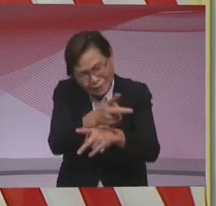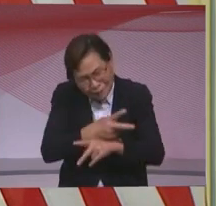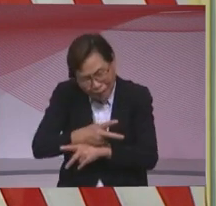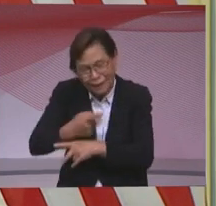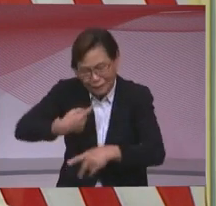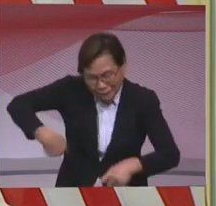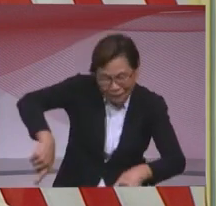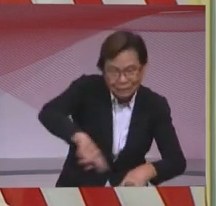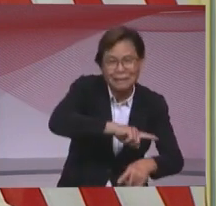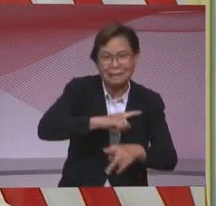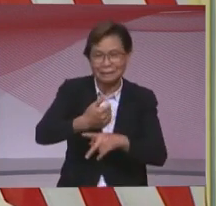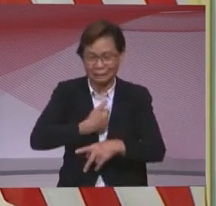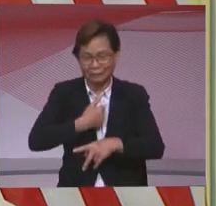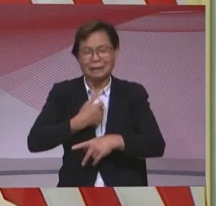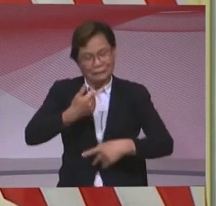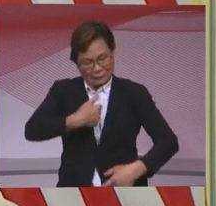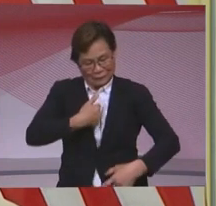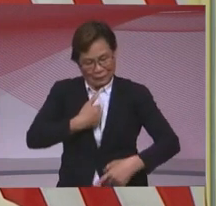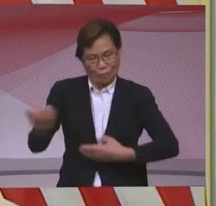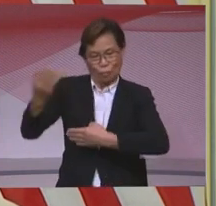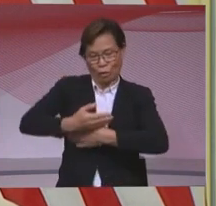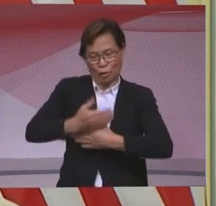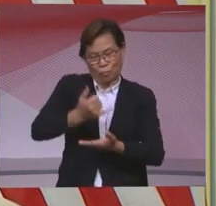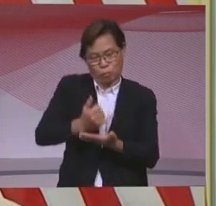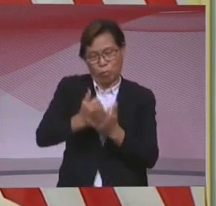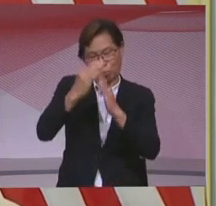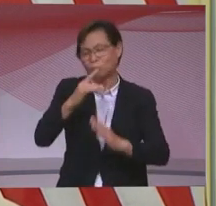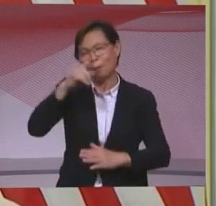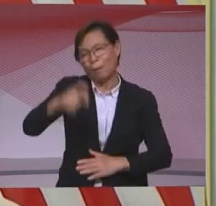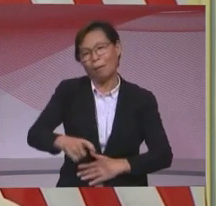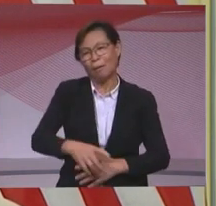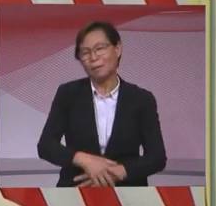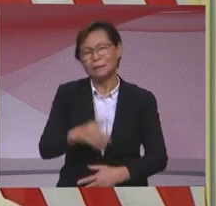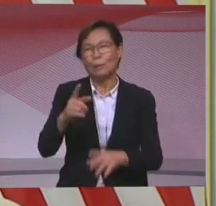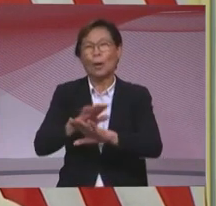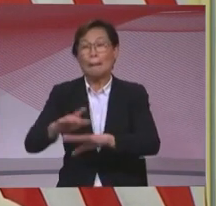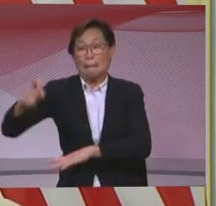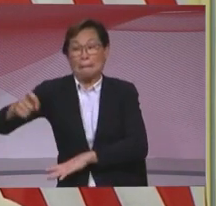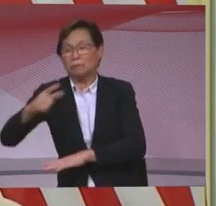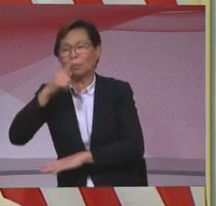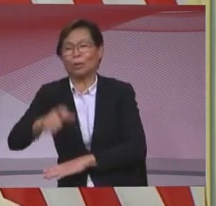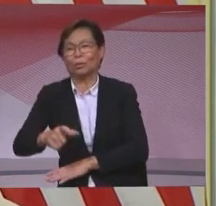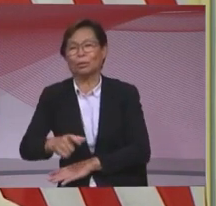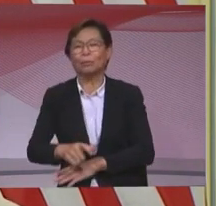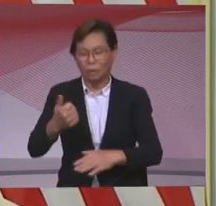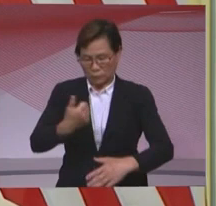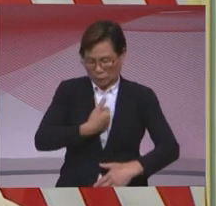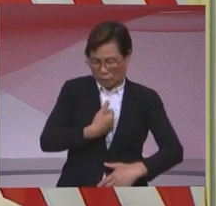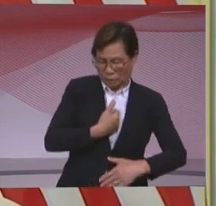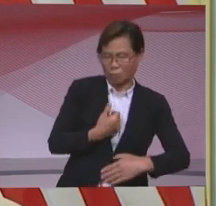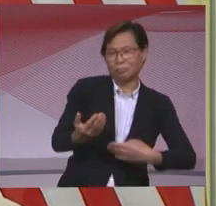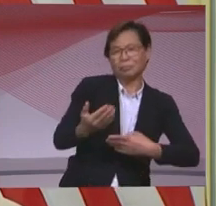untuk kuarantin sendiri, self quarantine. Tetapi bukan mandatory, itu beza dia. Mereka boleh membuat self quarantine